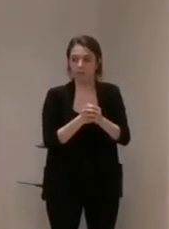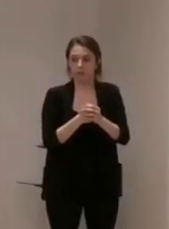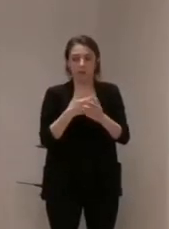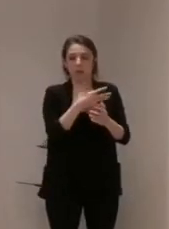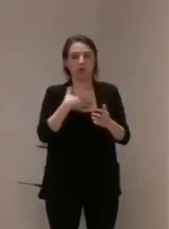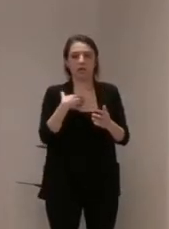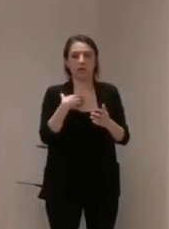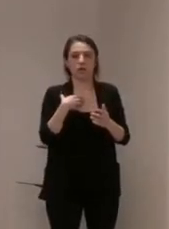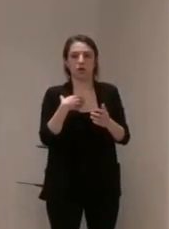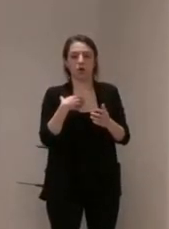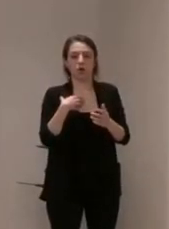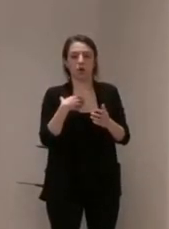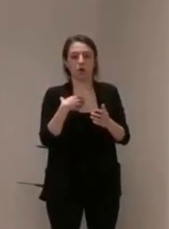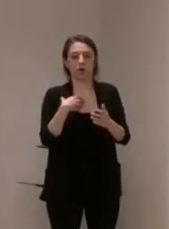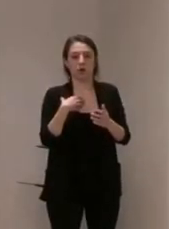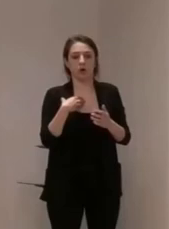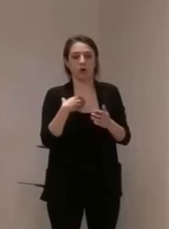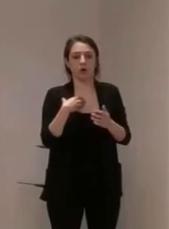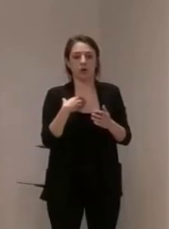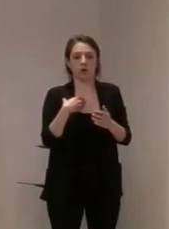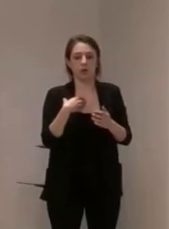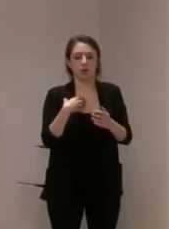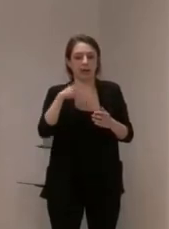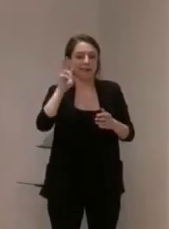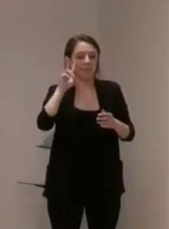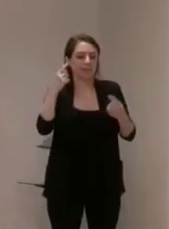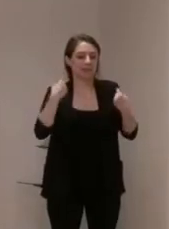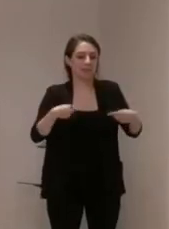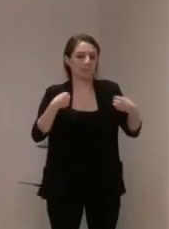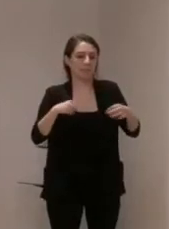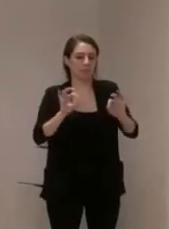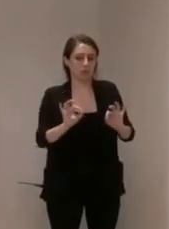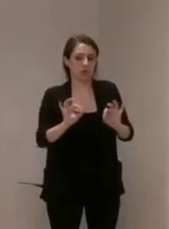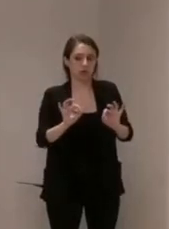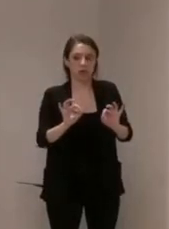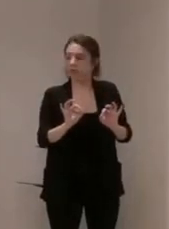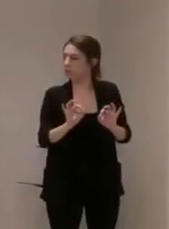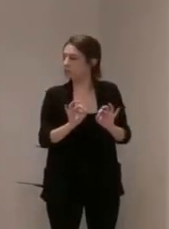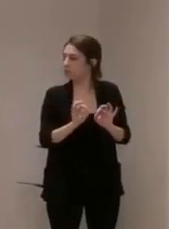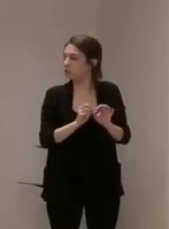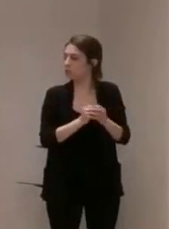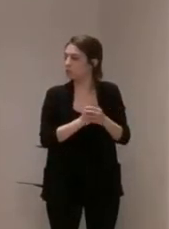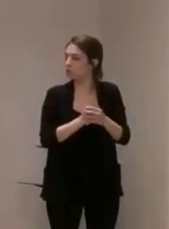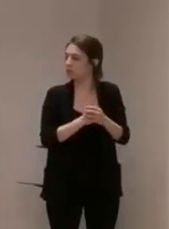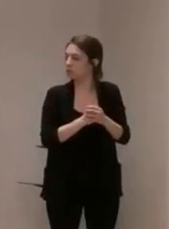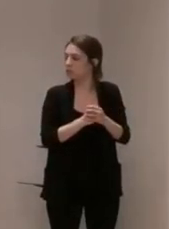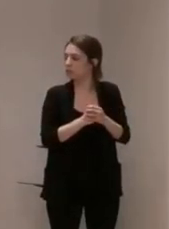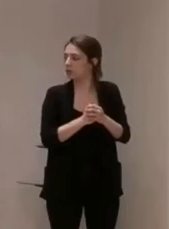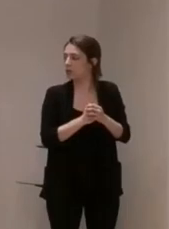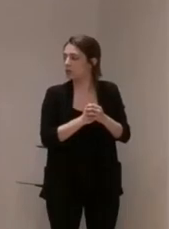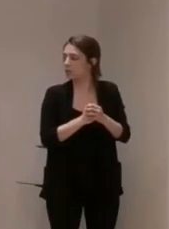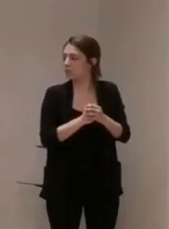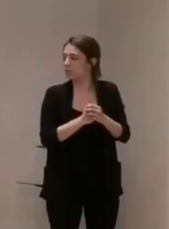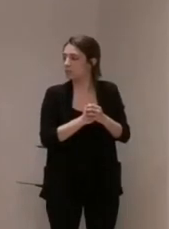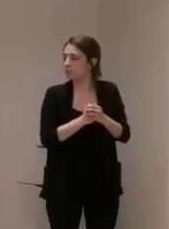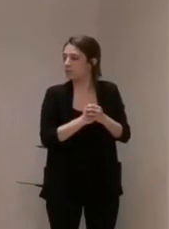aportar experiència personal, que jo crec que és una dada fonamental per una taula rodona com la d'avui,